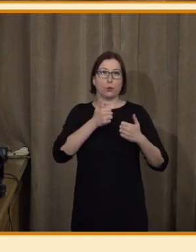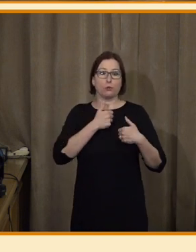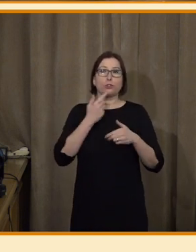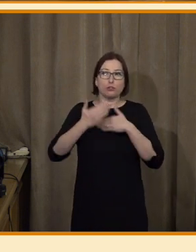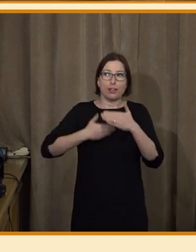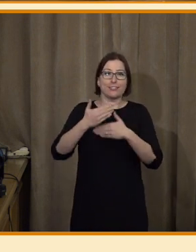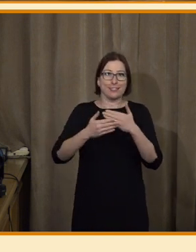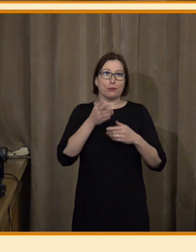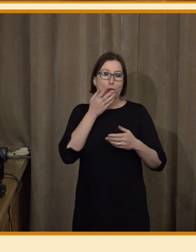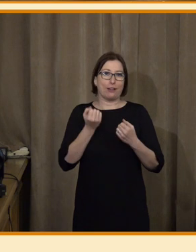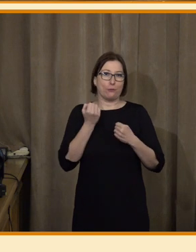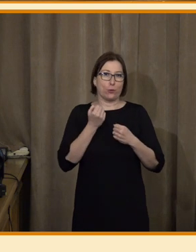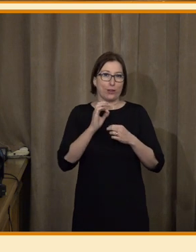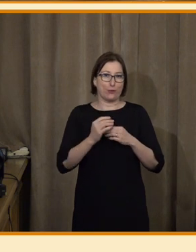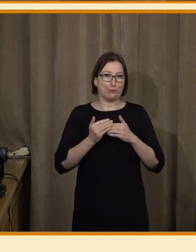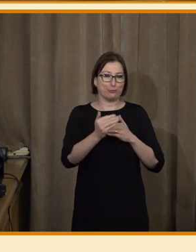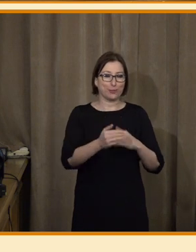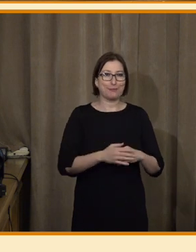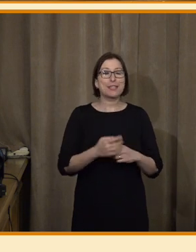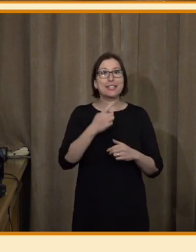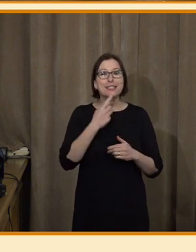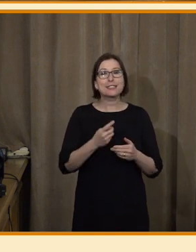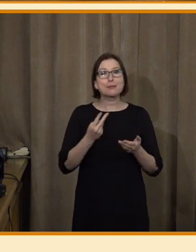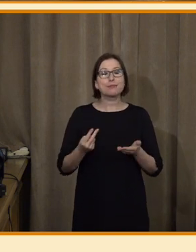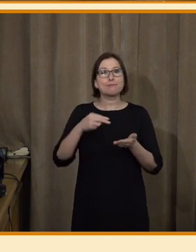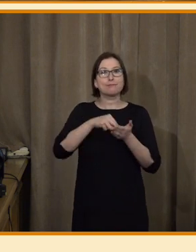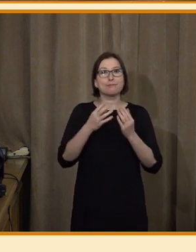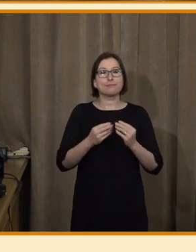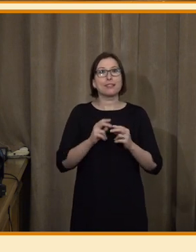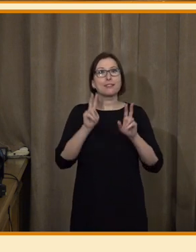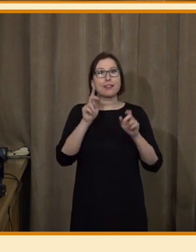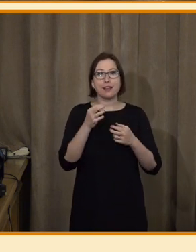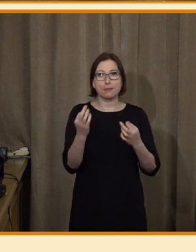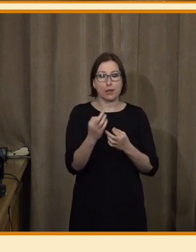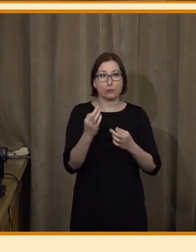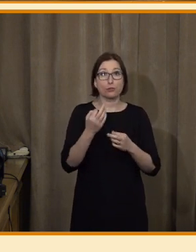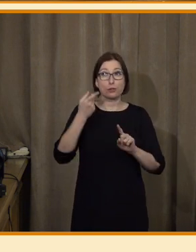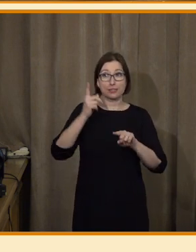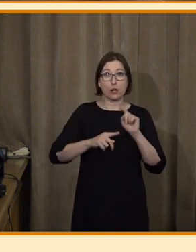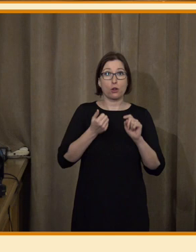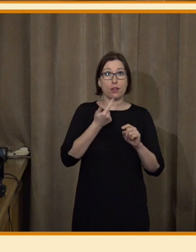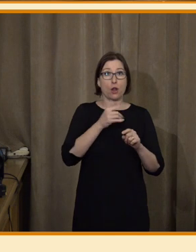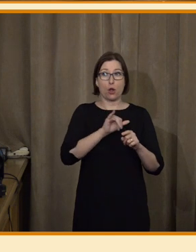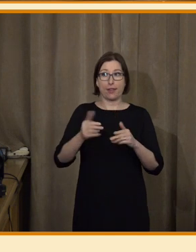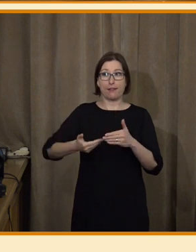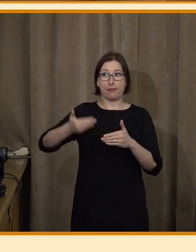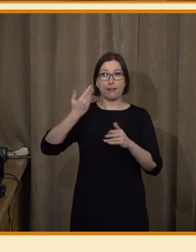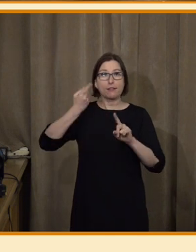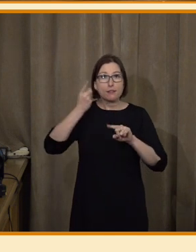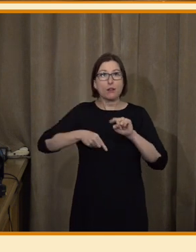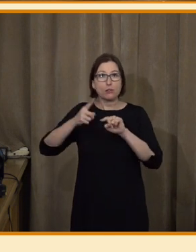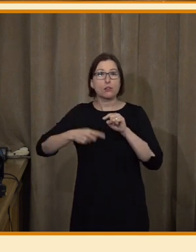for Dneska bych vás chtěl seznámit s případem, se kterými jsme pracovali před několika lety, který se